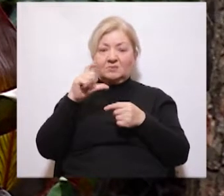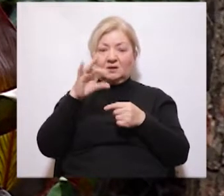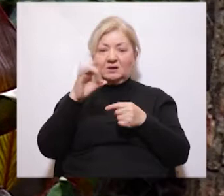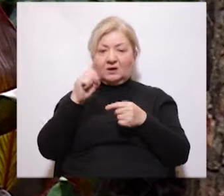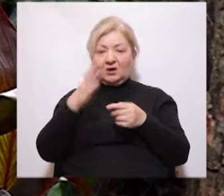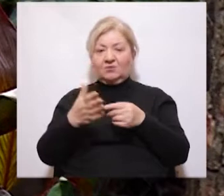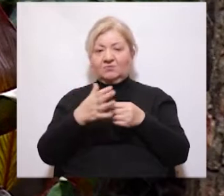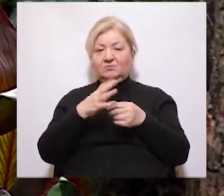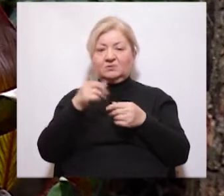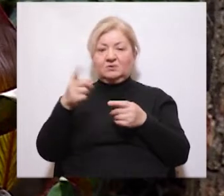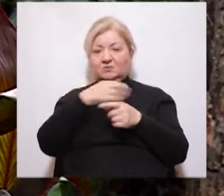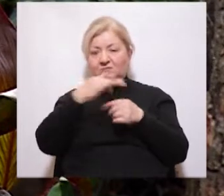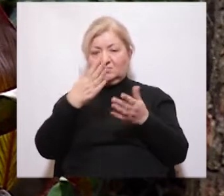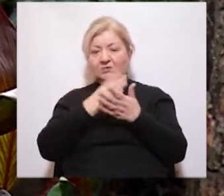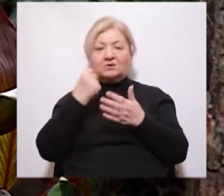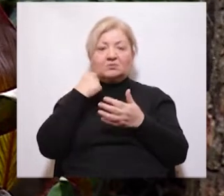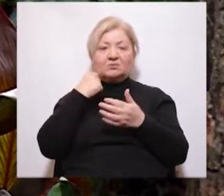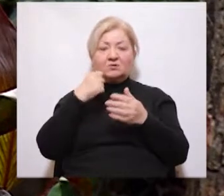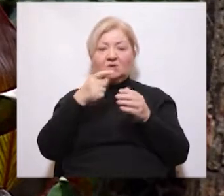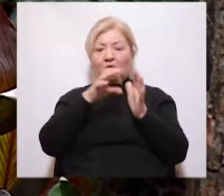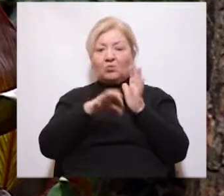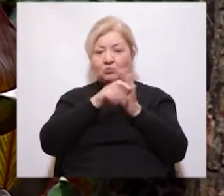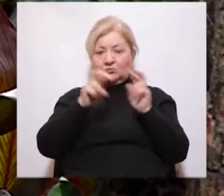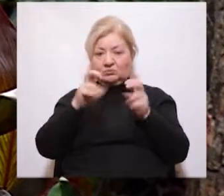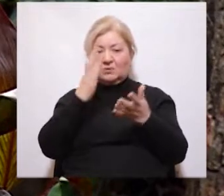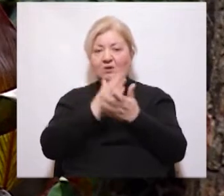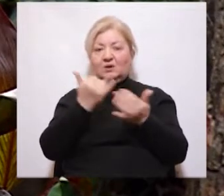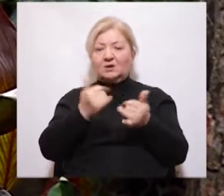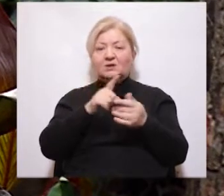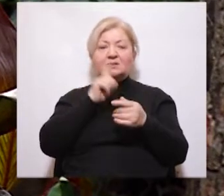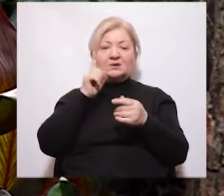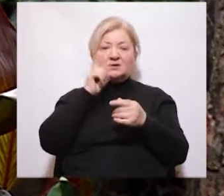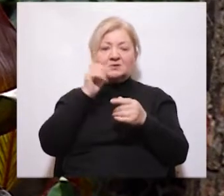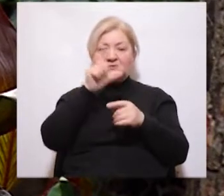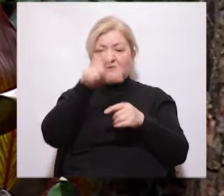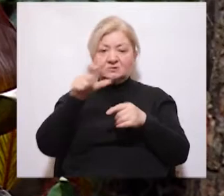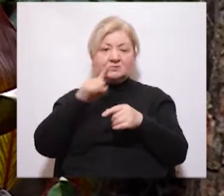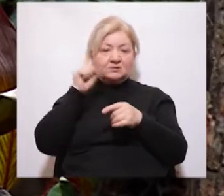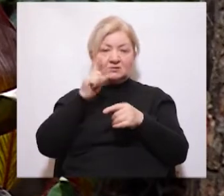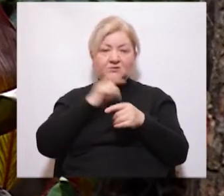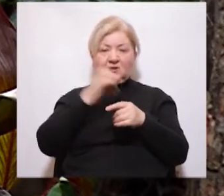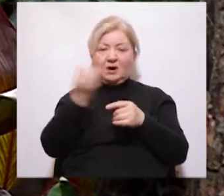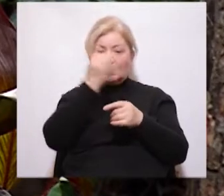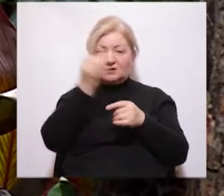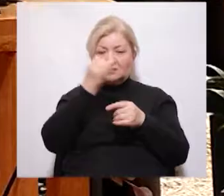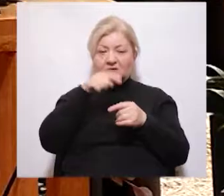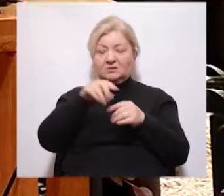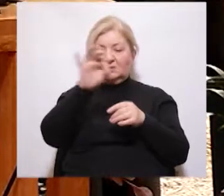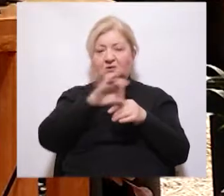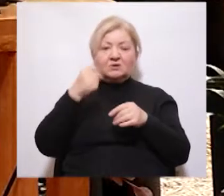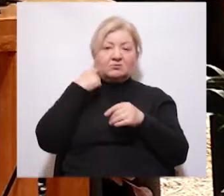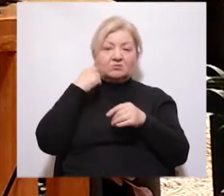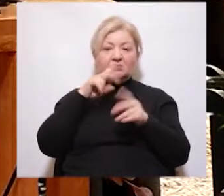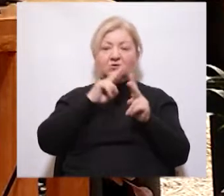უფრო მეტი ახალგაზრდა, მინდა ეს ხაზგასმით აღნიშნო, ახალგაზრდა ინტერესდება ისეთი მივიწყებული ჯიშებით, რომლებიც